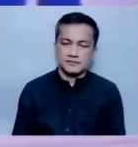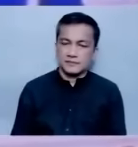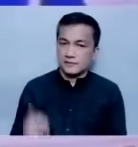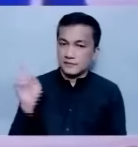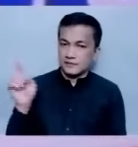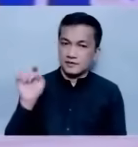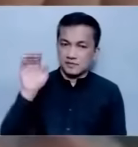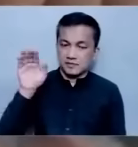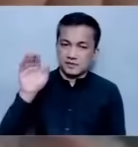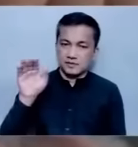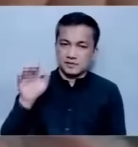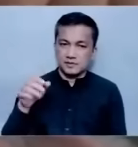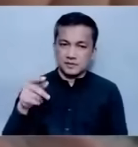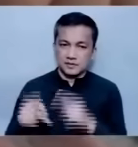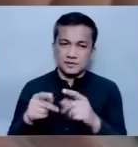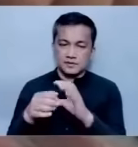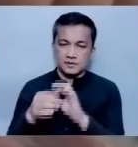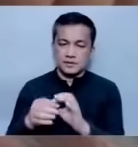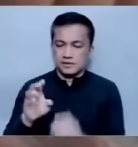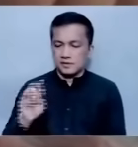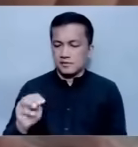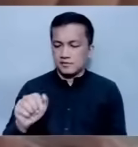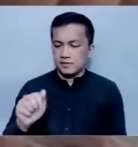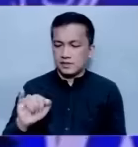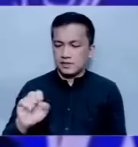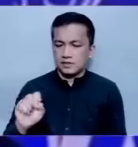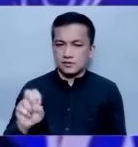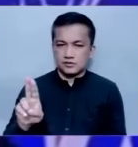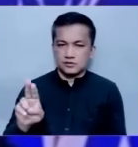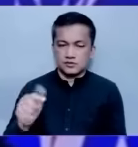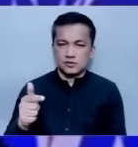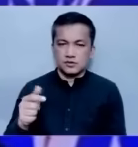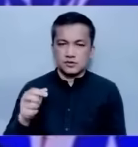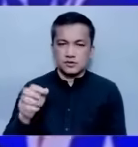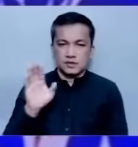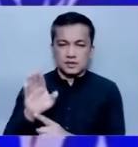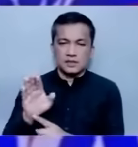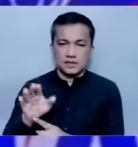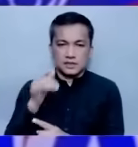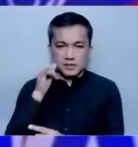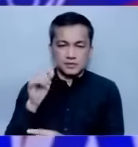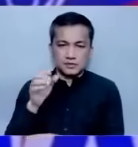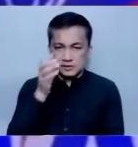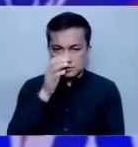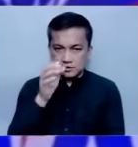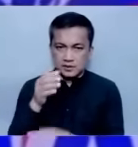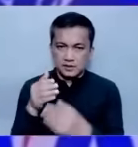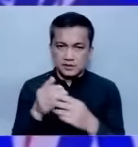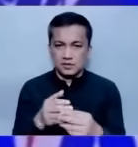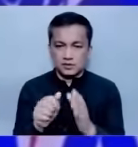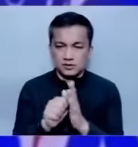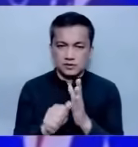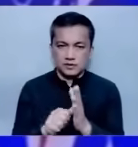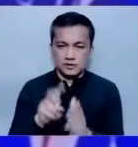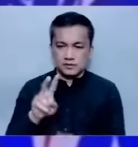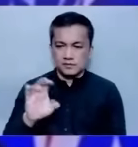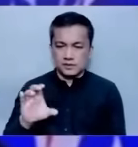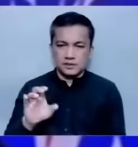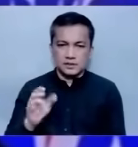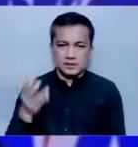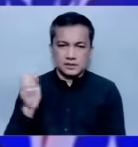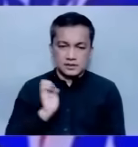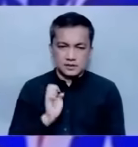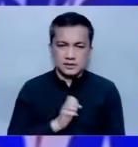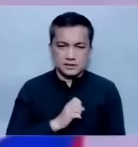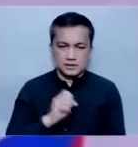taong nakiisa sa maisog rally sa Cebu City kahapon. Pinungunahan yan ni Attorney Vic Rodriguez, dating Executive Secretary ni Pangulong